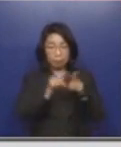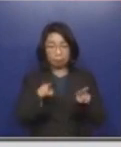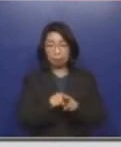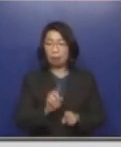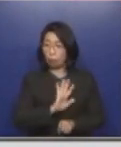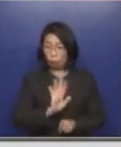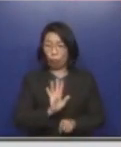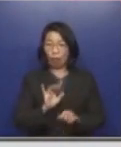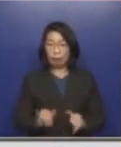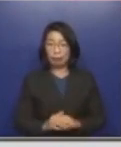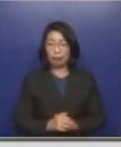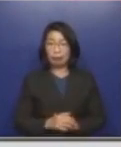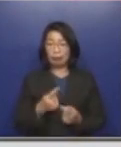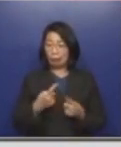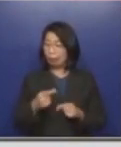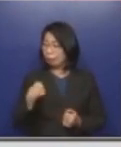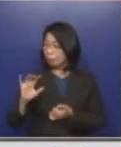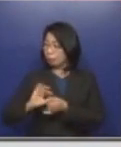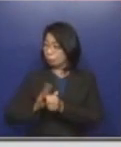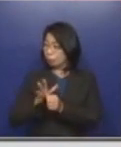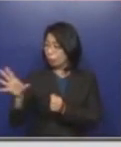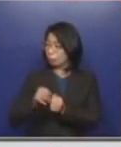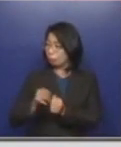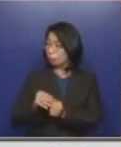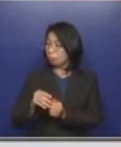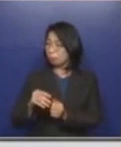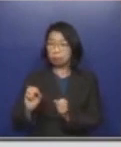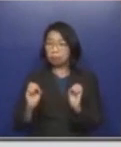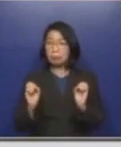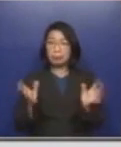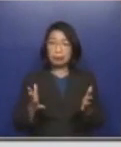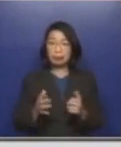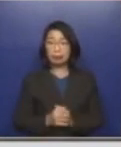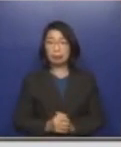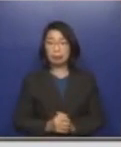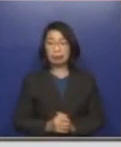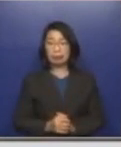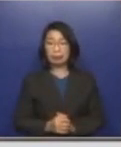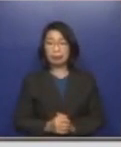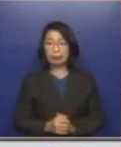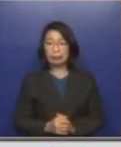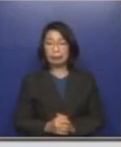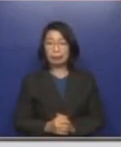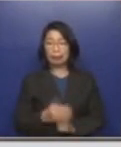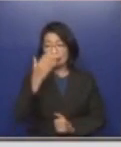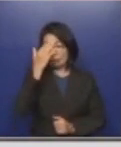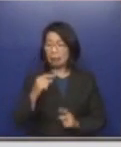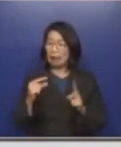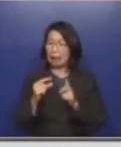ที่สำคัญก็คือท่านบอกว่าเอ๊ยยังไม่เห็นมีใครติดเลยที่สำคัญท่านประธานครับค